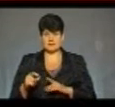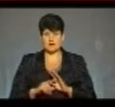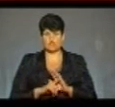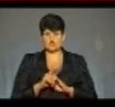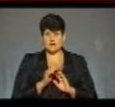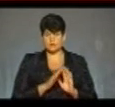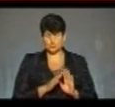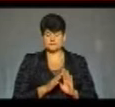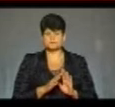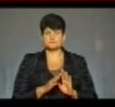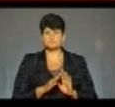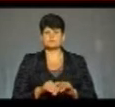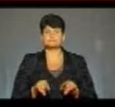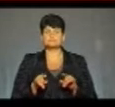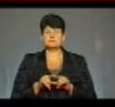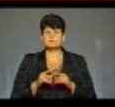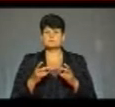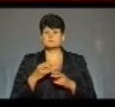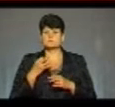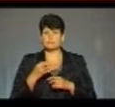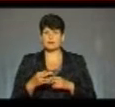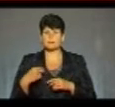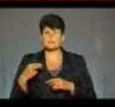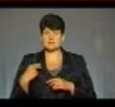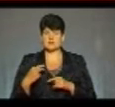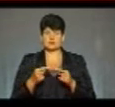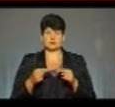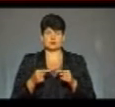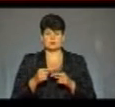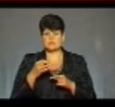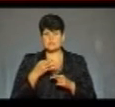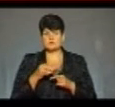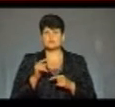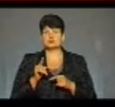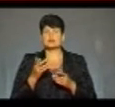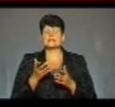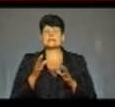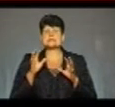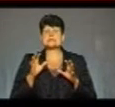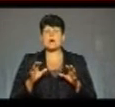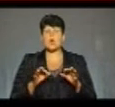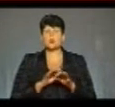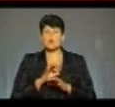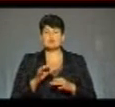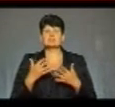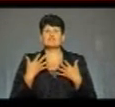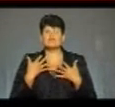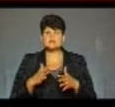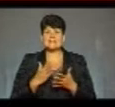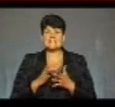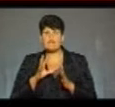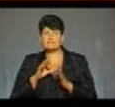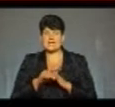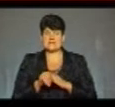початку. Також варто сказати, що президент розставив чітко акценти щодо того, які законопроекти вже є внесені